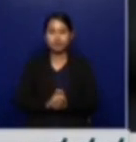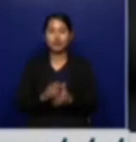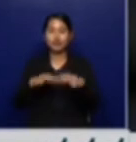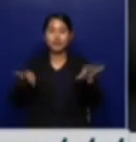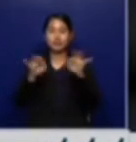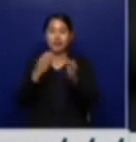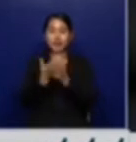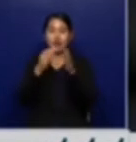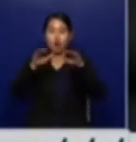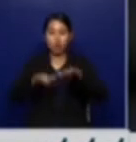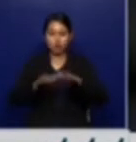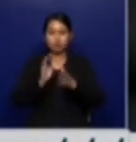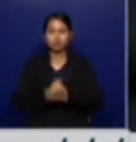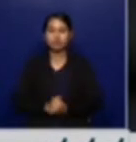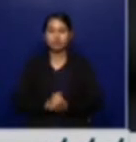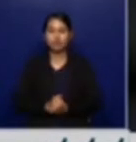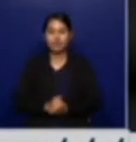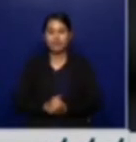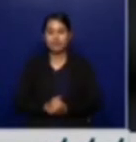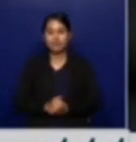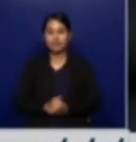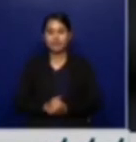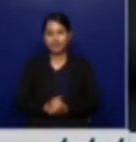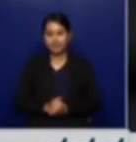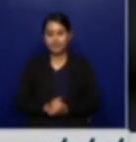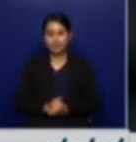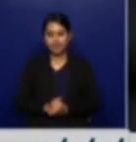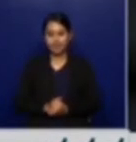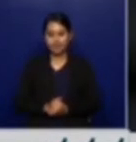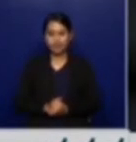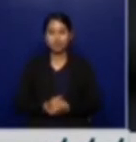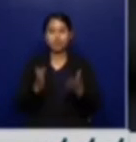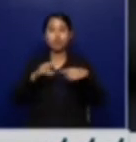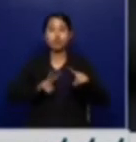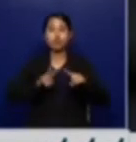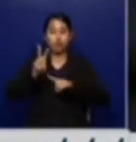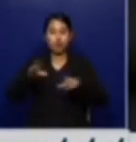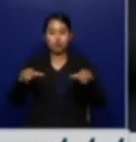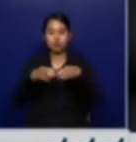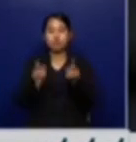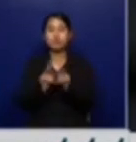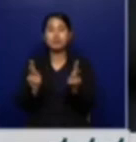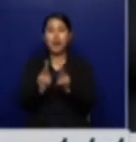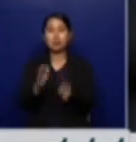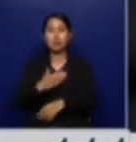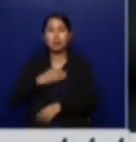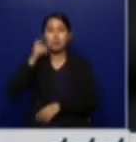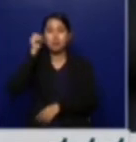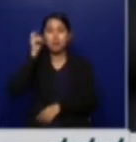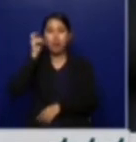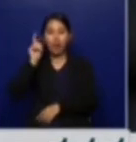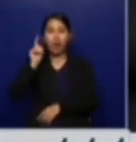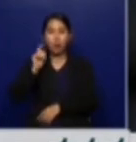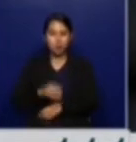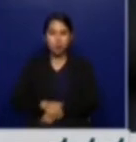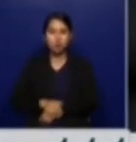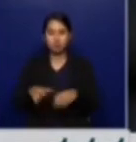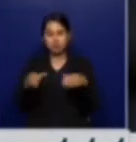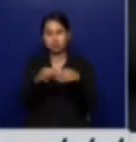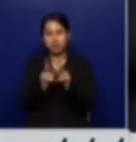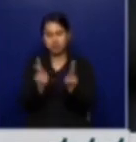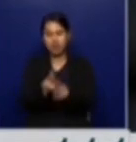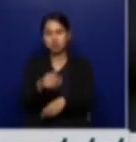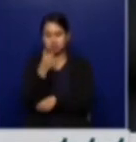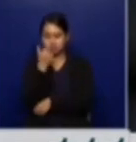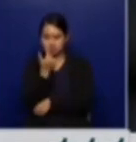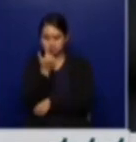เรื่องที่2ครับการพิจารณางบประมาณของกรรมาธิการเนี่ยผมเข้าใจว่ากรรมาธิการคงให้ความสนใจมากแต่สิ่